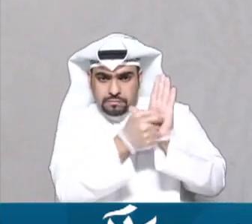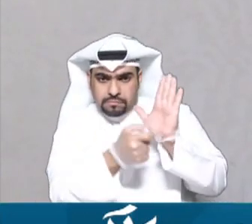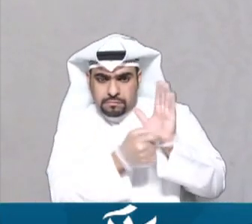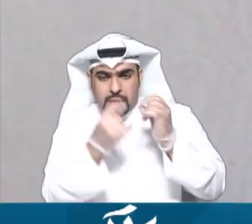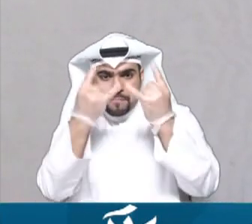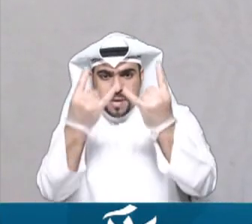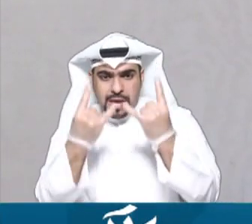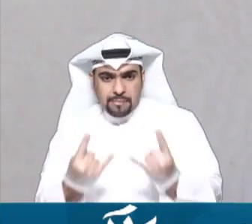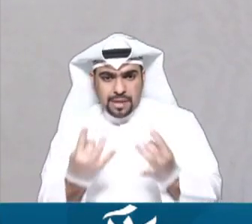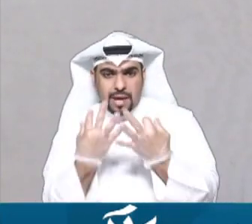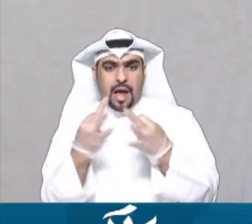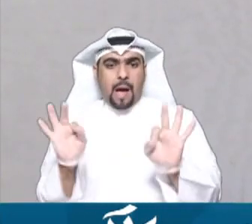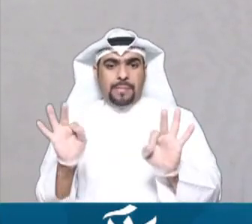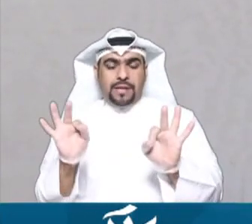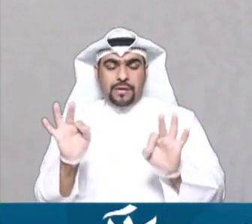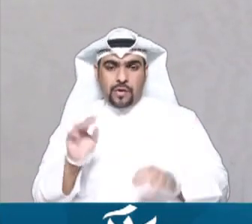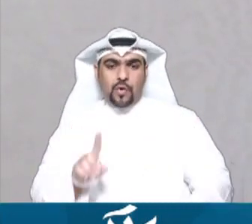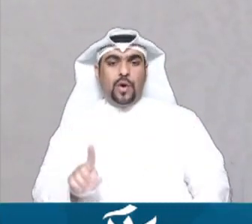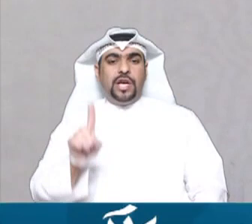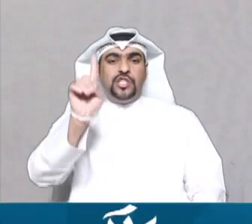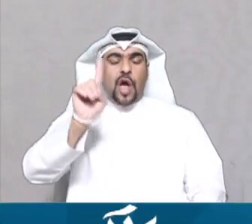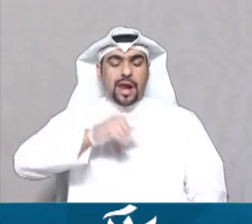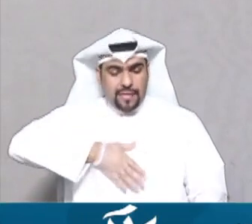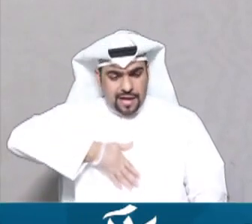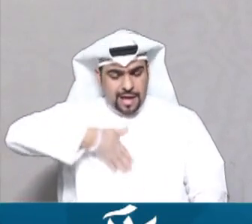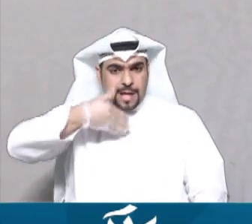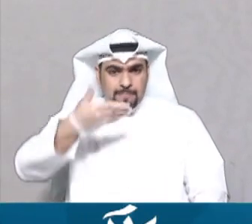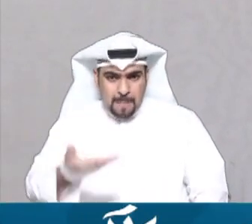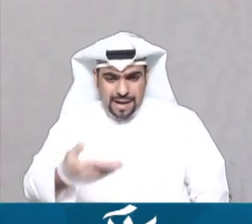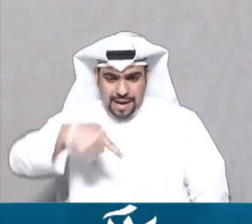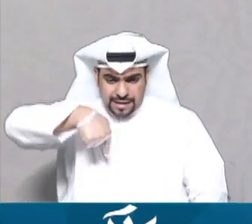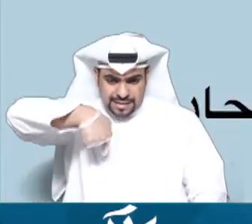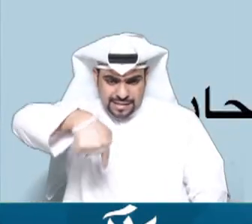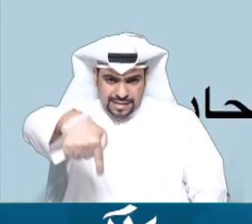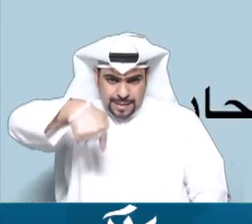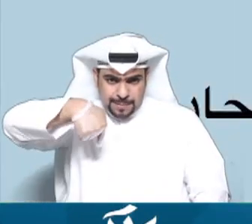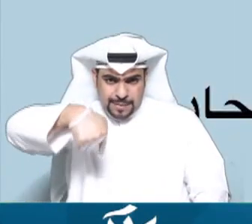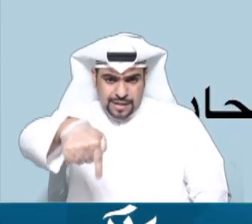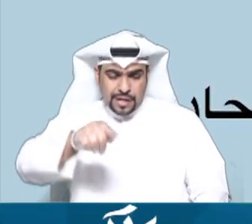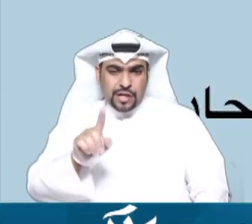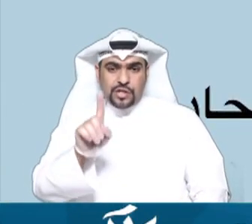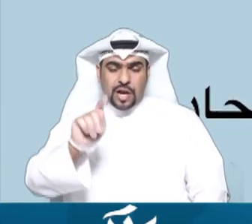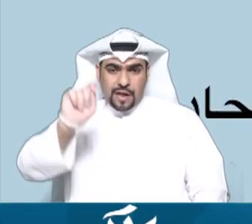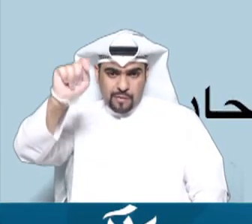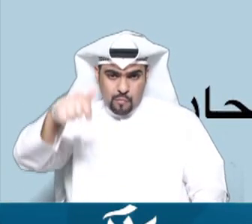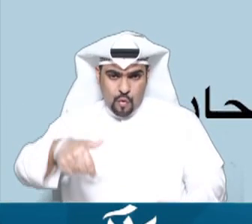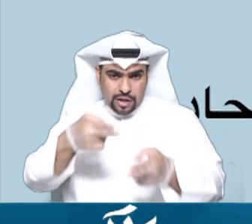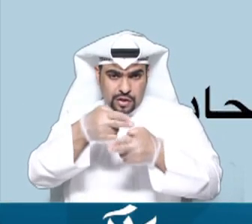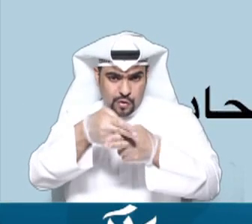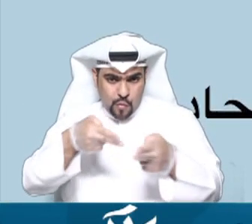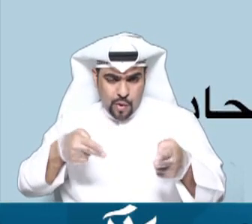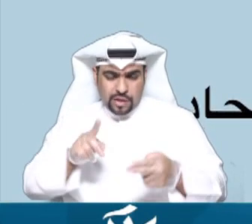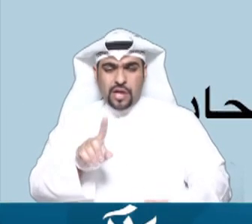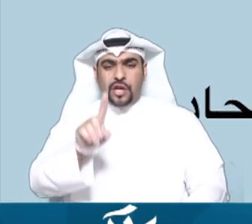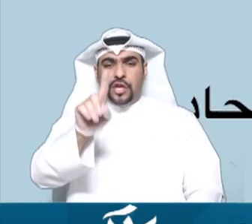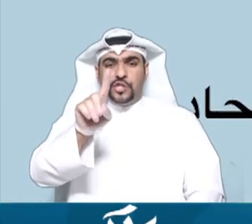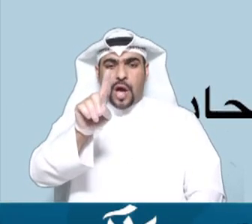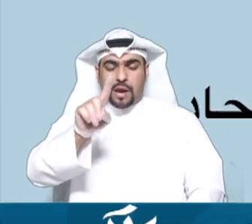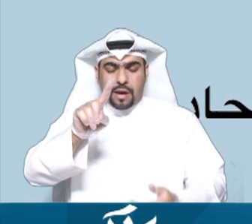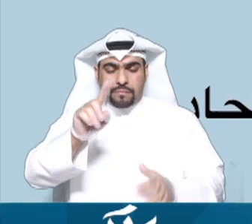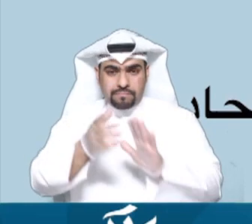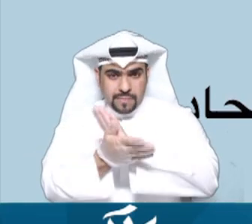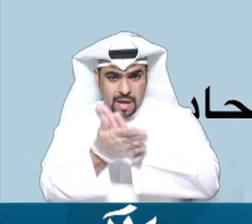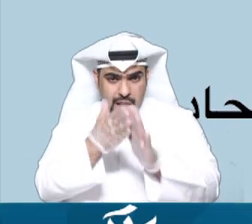القادمة أن يتم عملية عودة المواطنين إلى بلدهم بعد ما أن